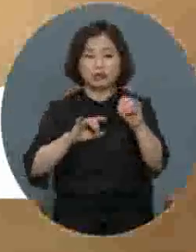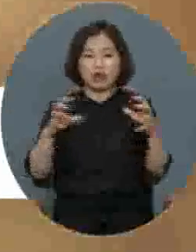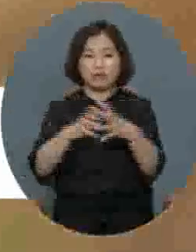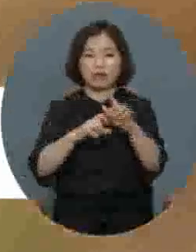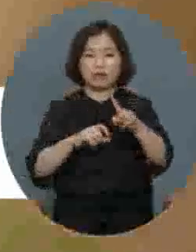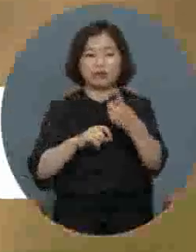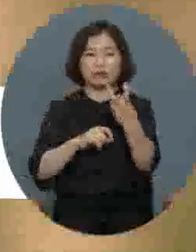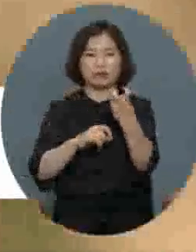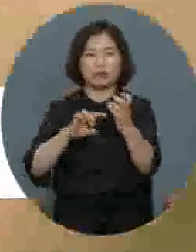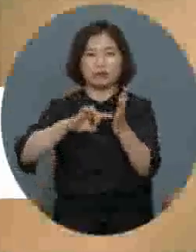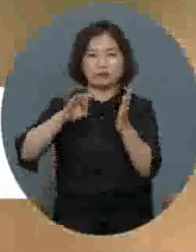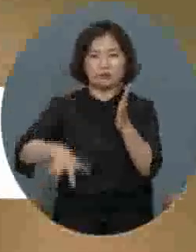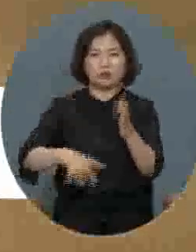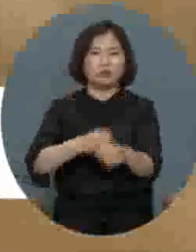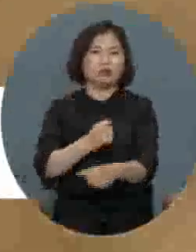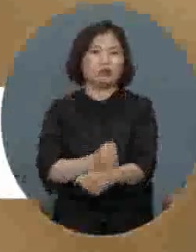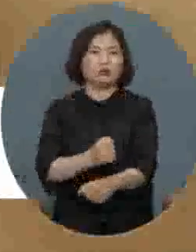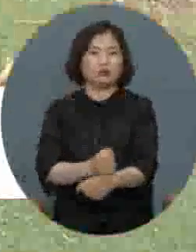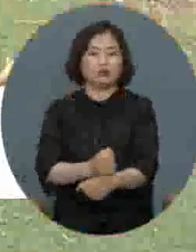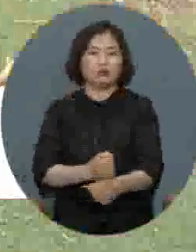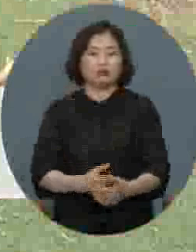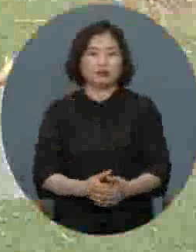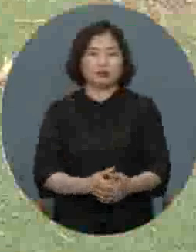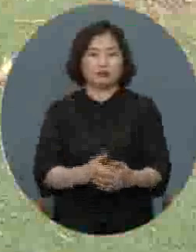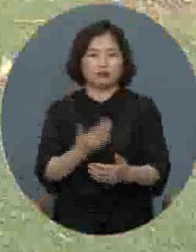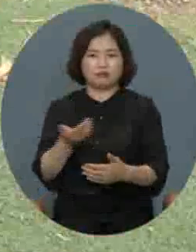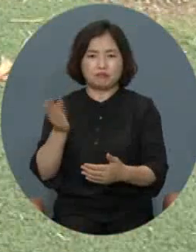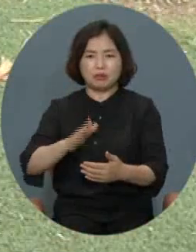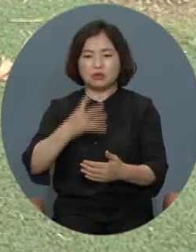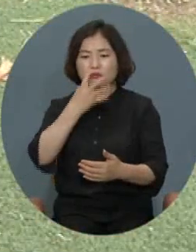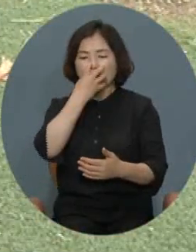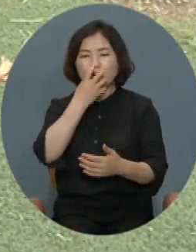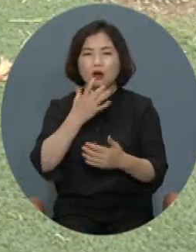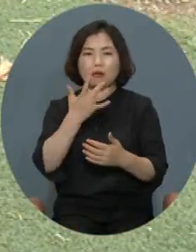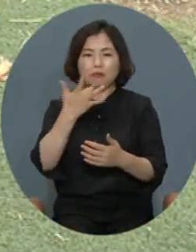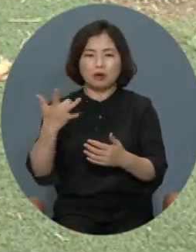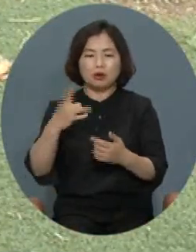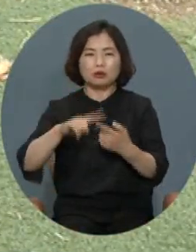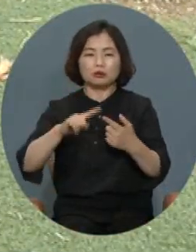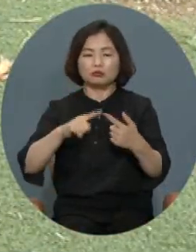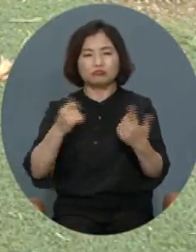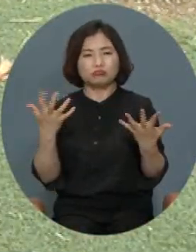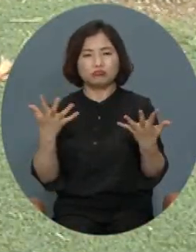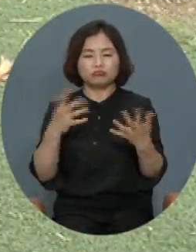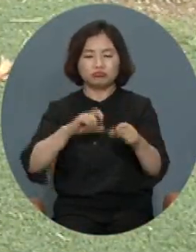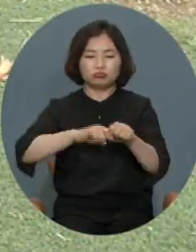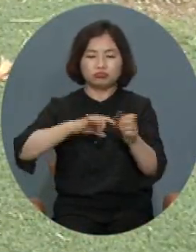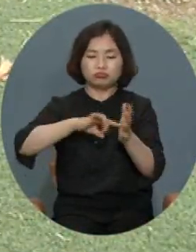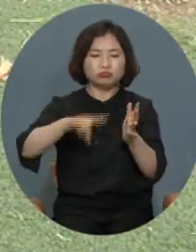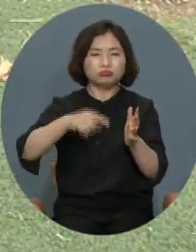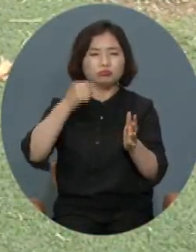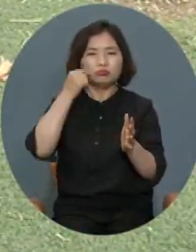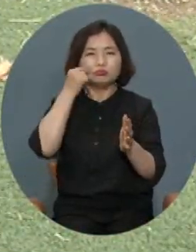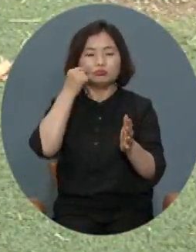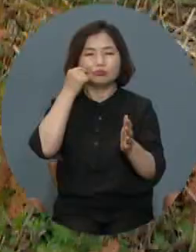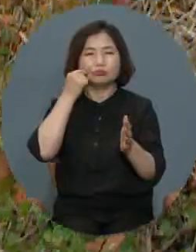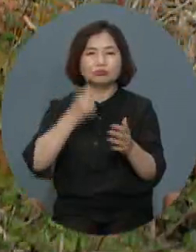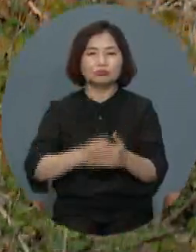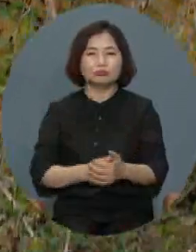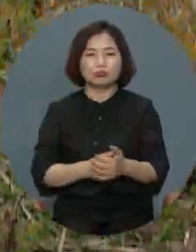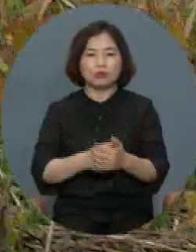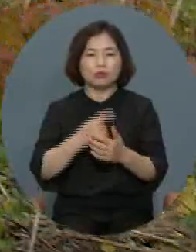120만 원의 과태료를 부과해 씁니다 하지만 입마개 미착용 에 대해선 아무런 행정조치 도 못했습니다